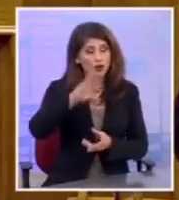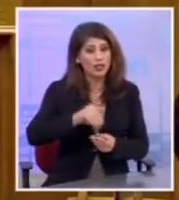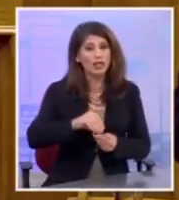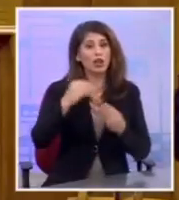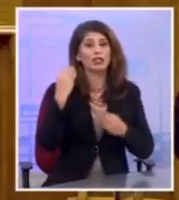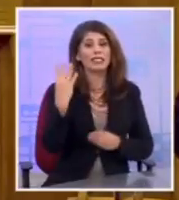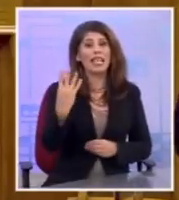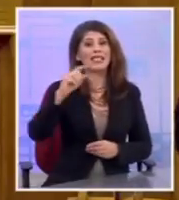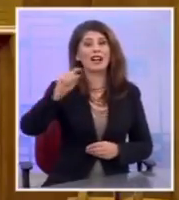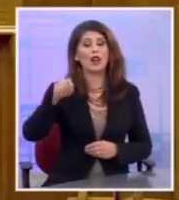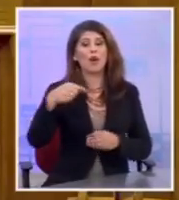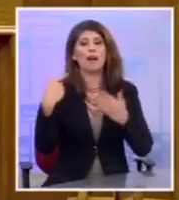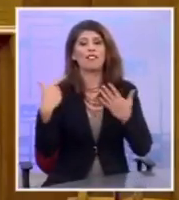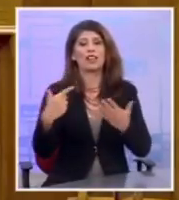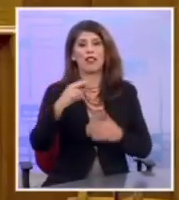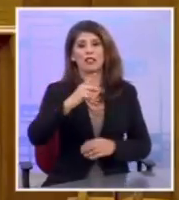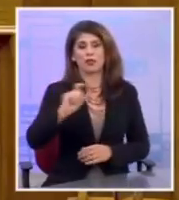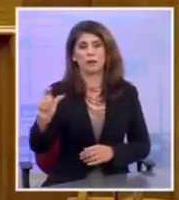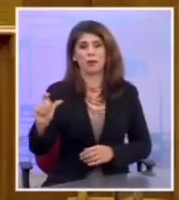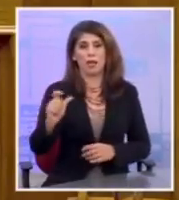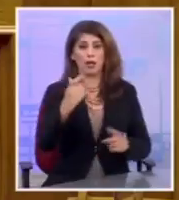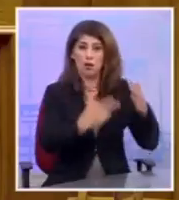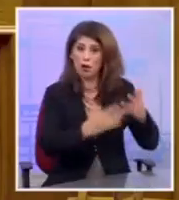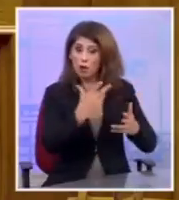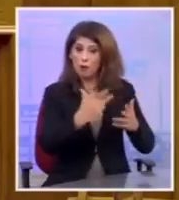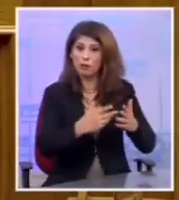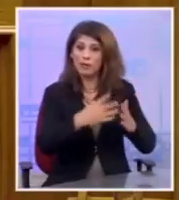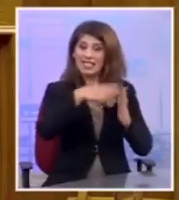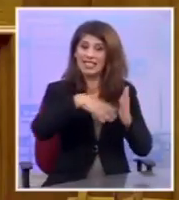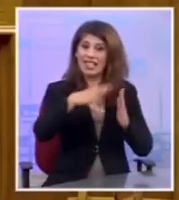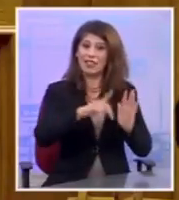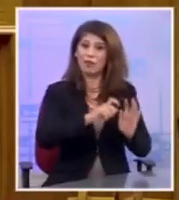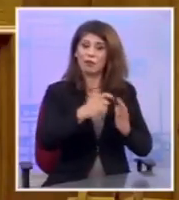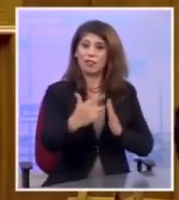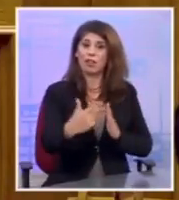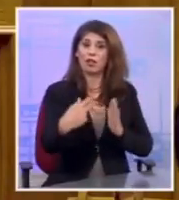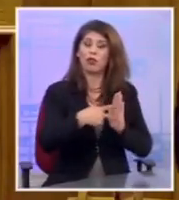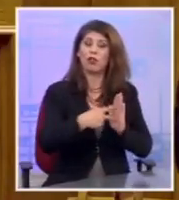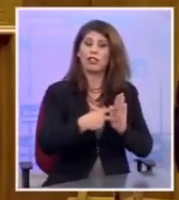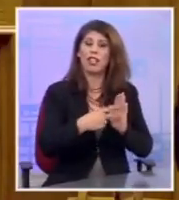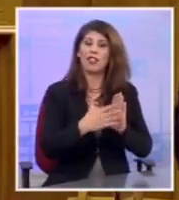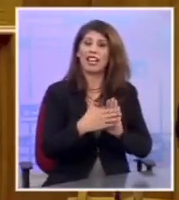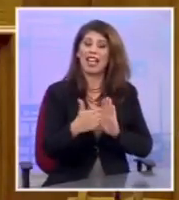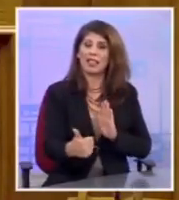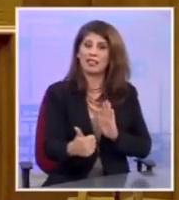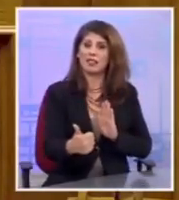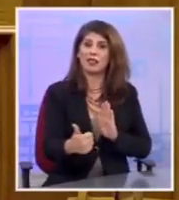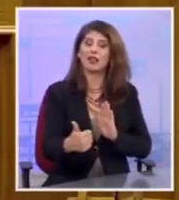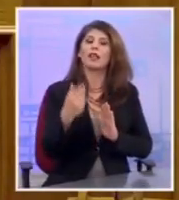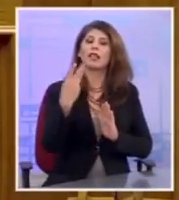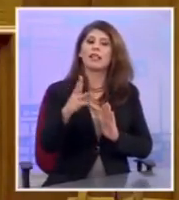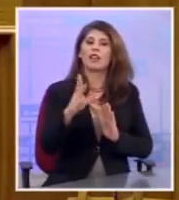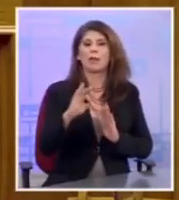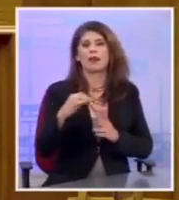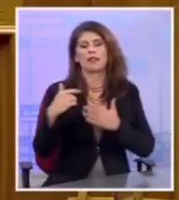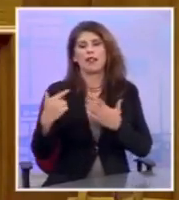4,7 δις. Όταν στο προϋπολογισμό, σελίδα 77 του 2016, είναι